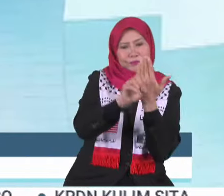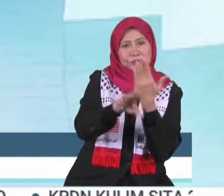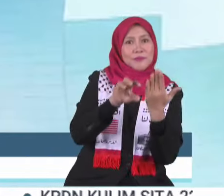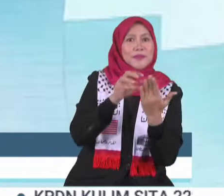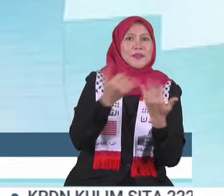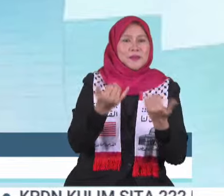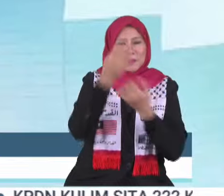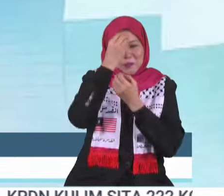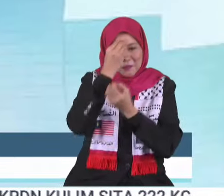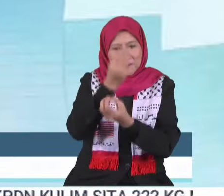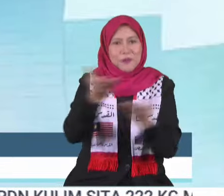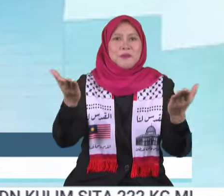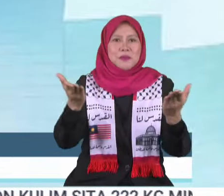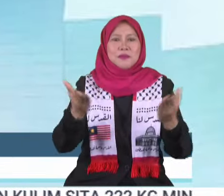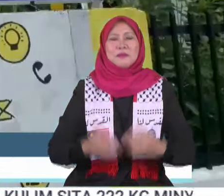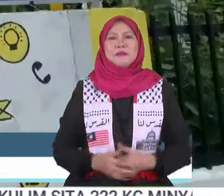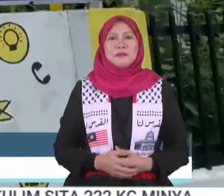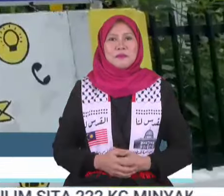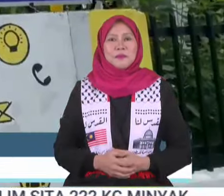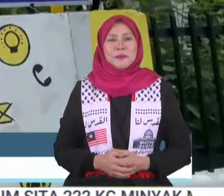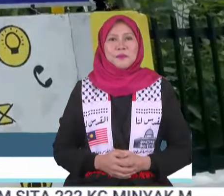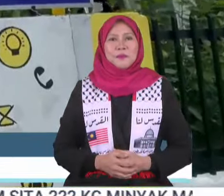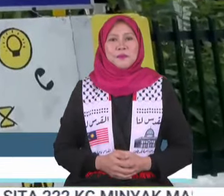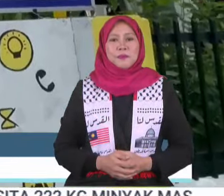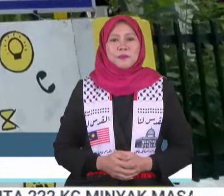bagi menyalurkan maklumat.